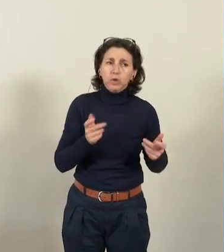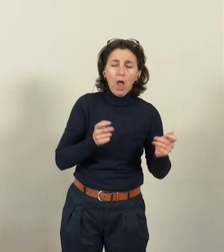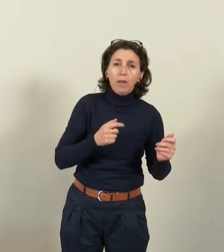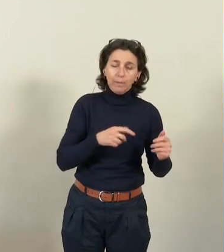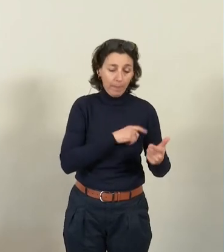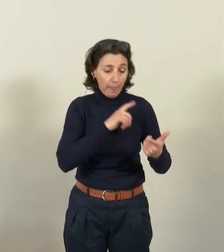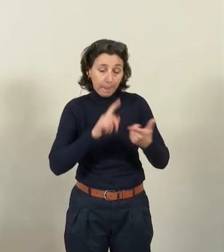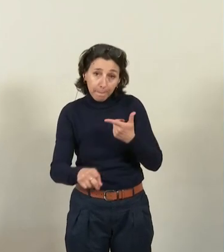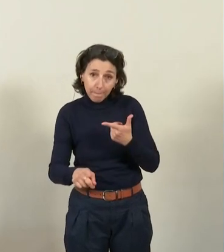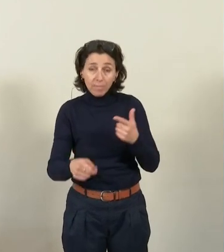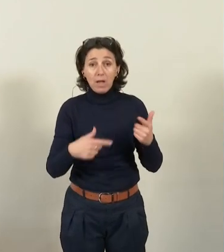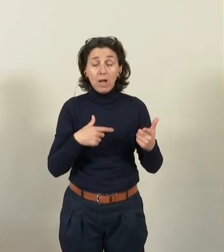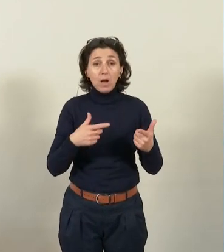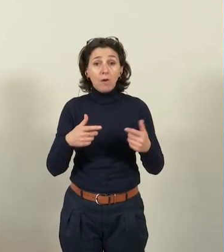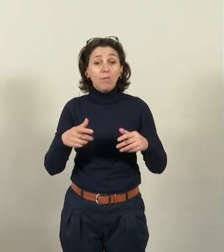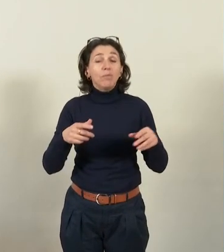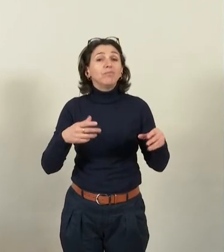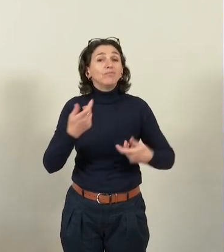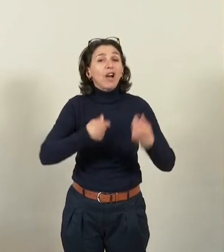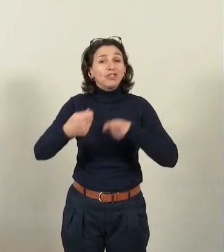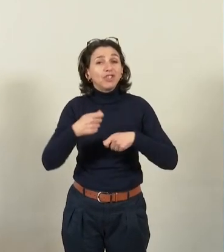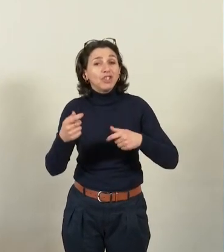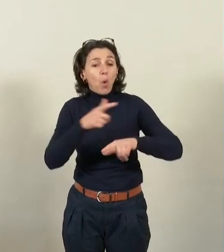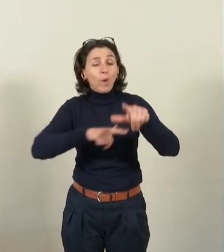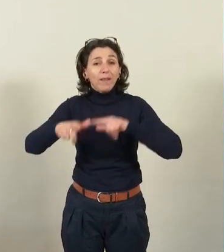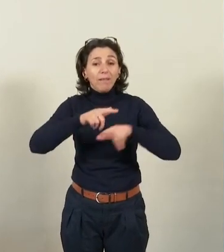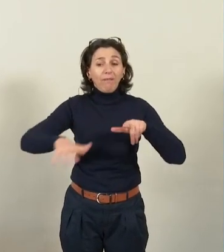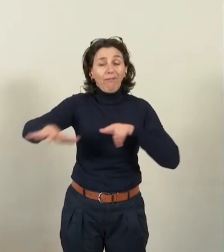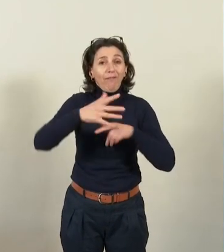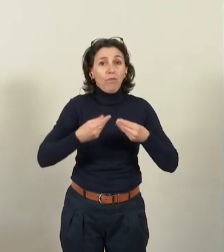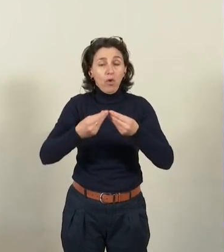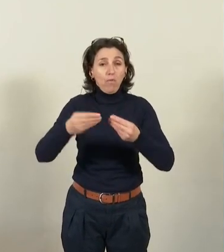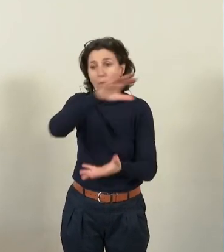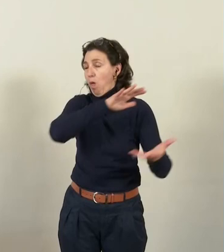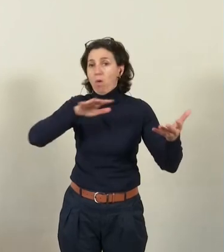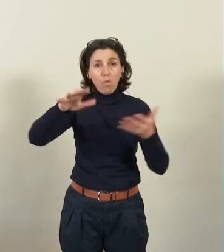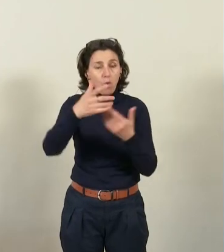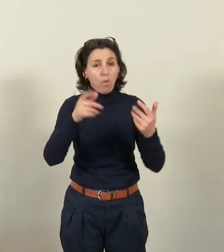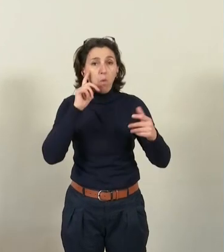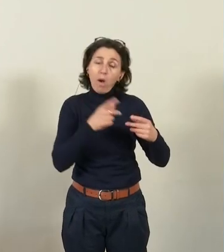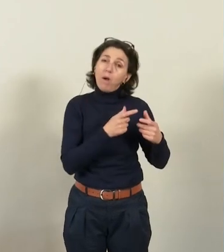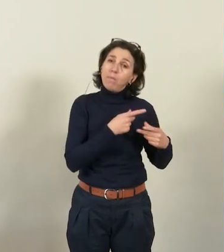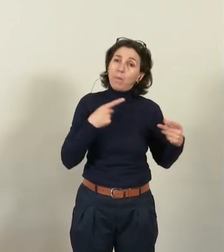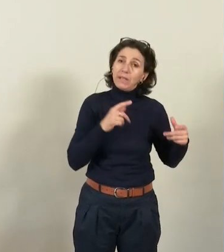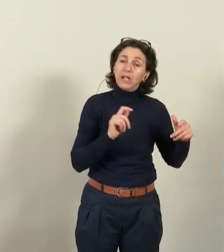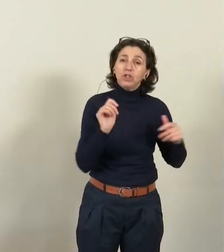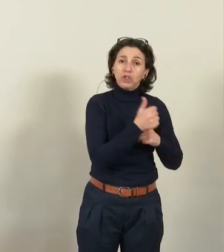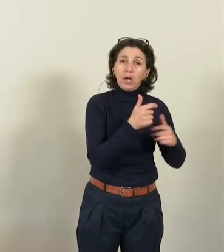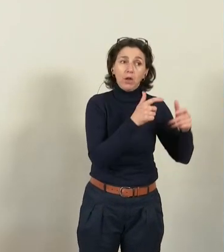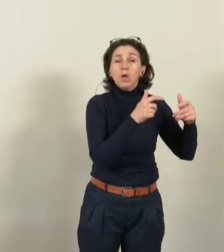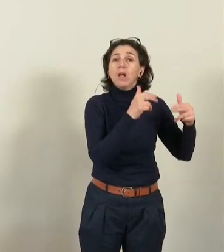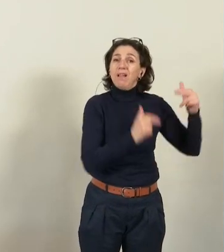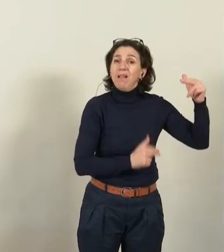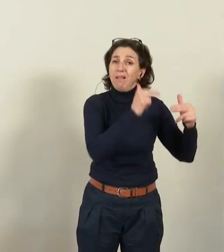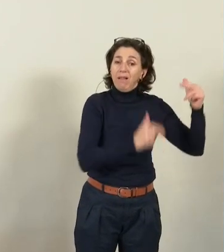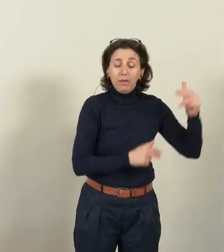voilà parce qu'effectivement tous les propriétaires ne sont pas m au même niveau dans la ville de grenuble il y a quelques marchand de sommeil qui traînent